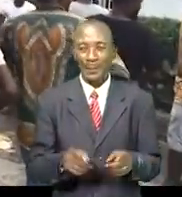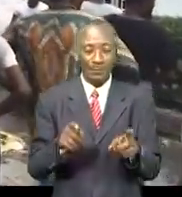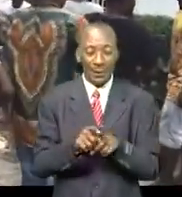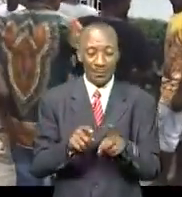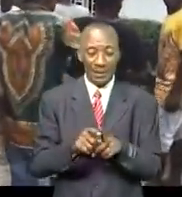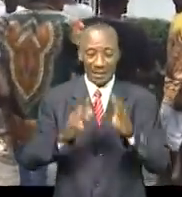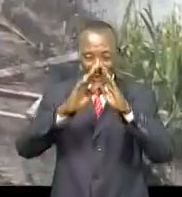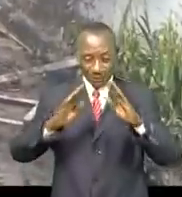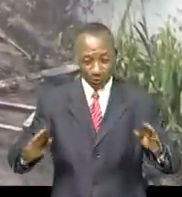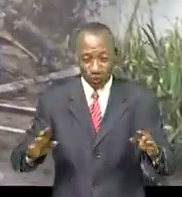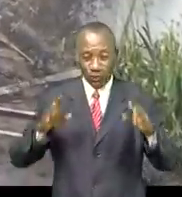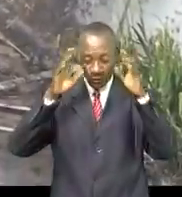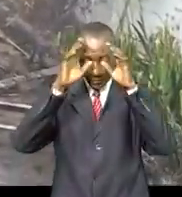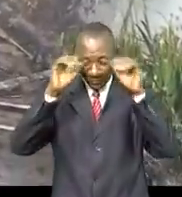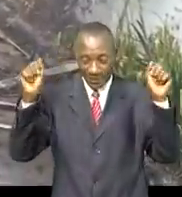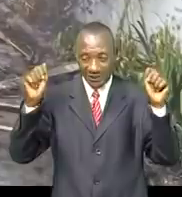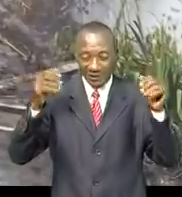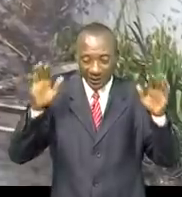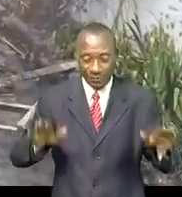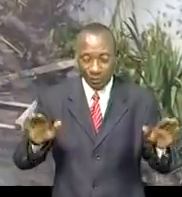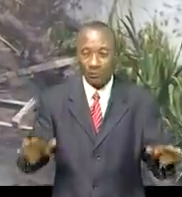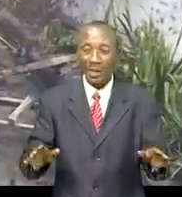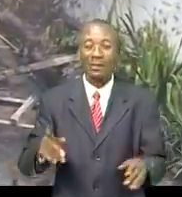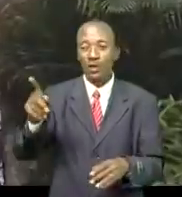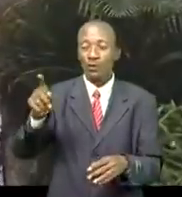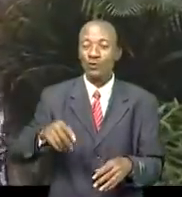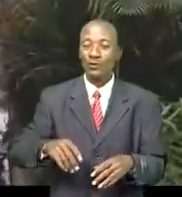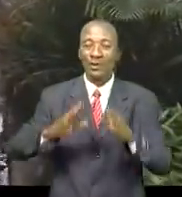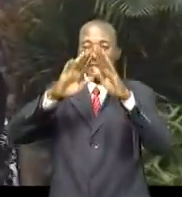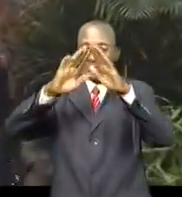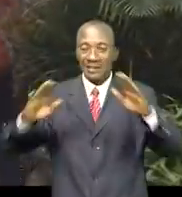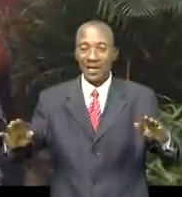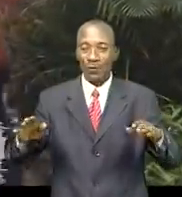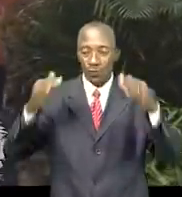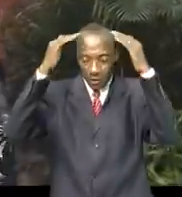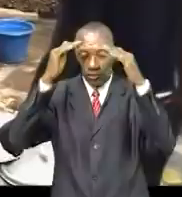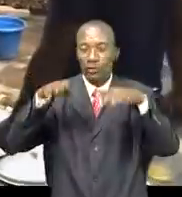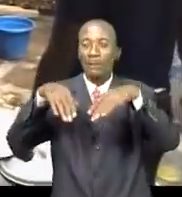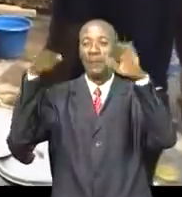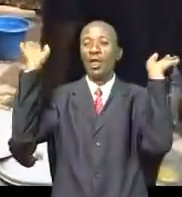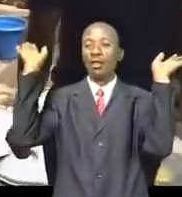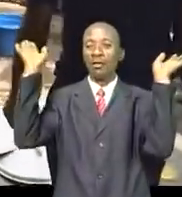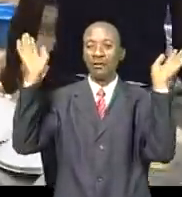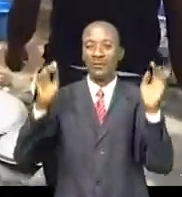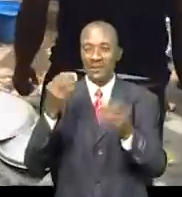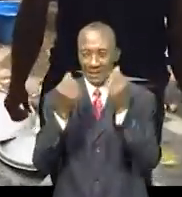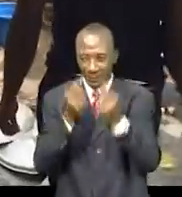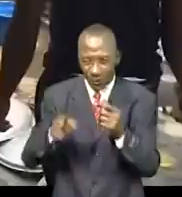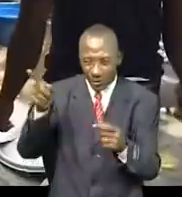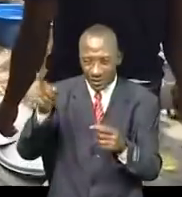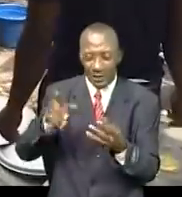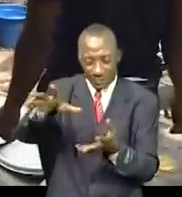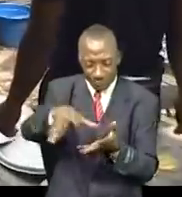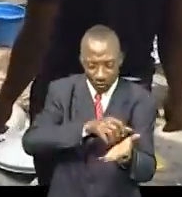président de la Comico, où 2 véhicules ont été incendiés et des vivres destinés aux